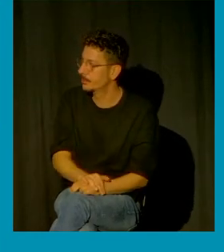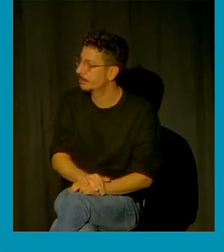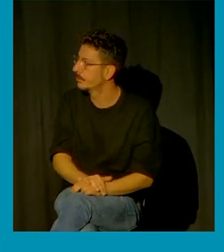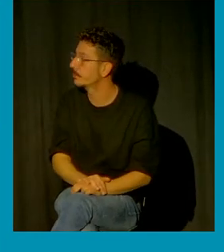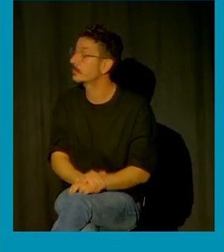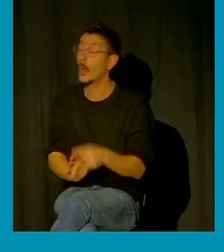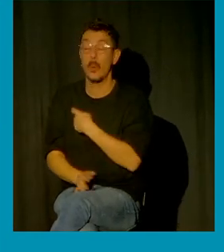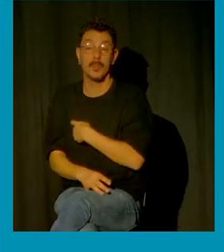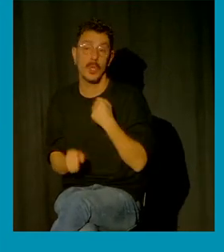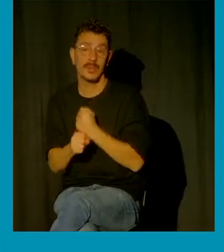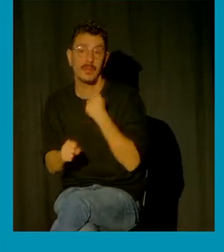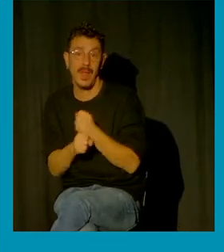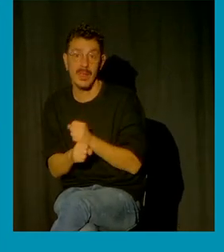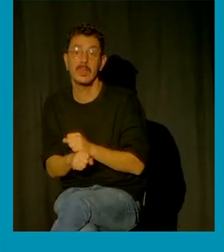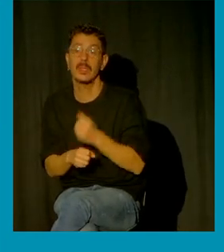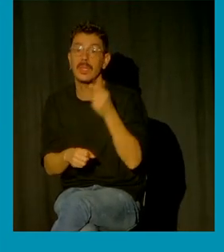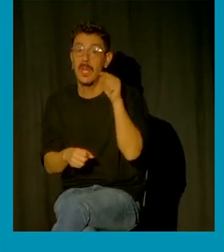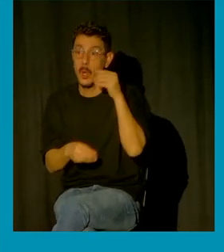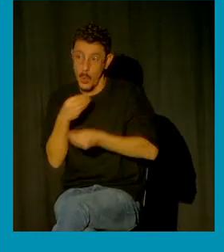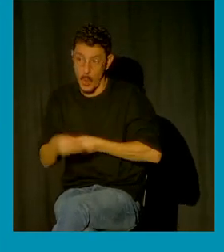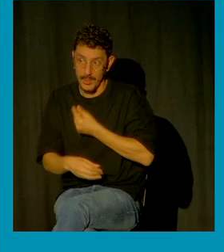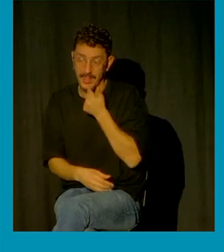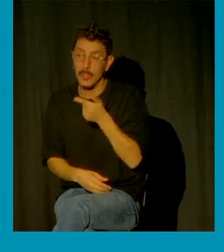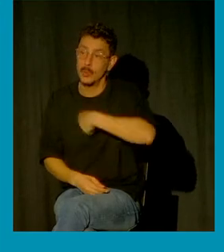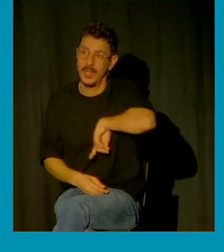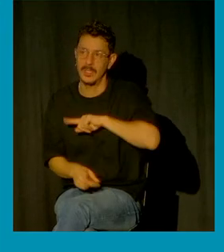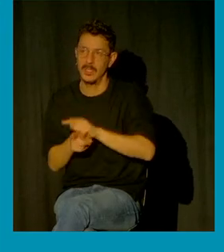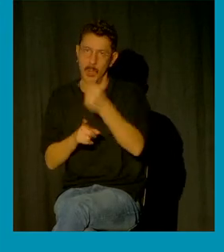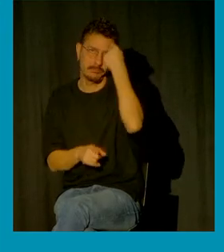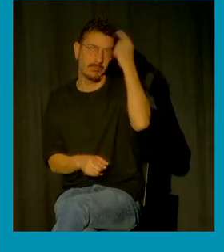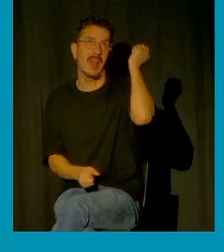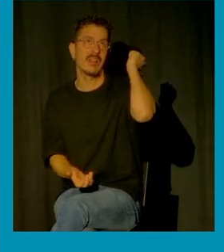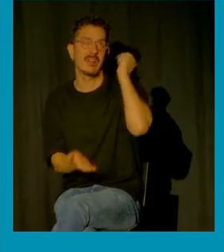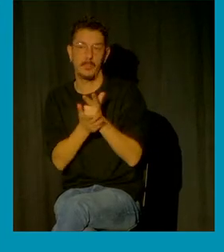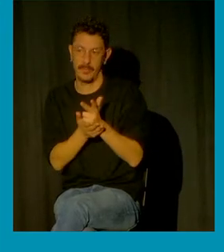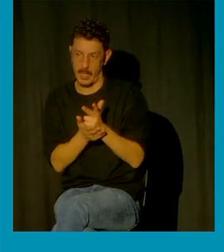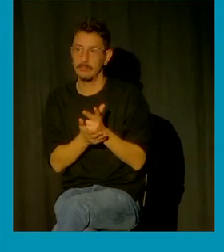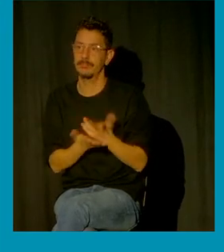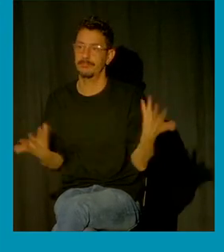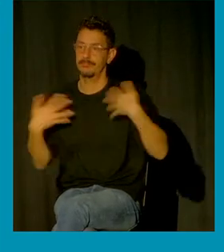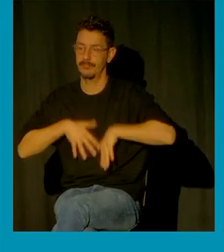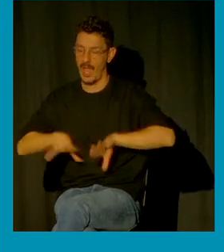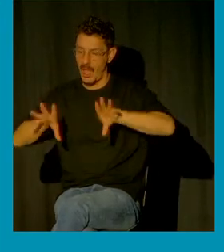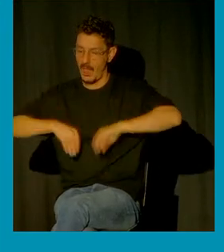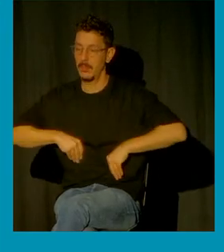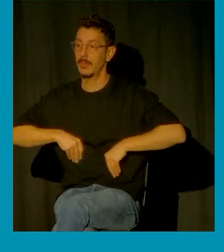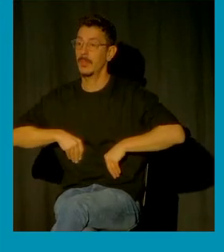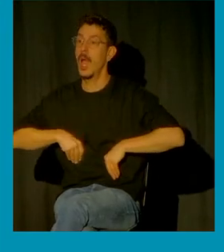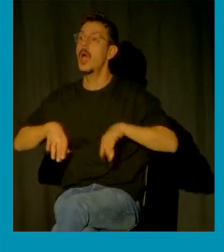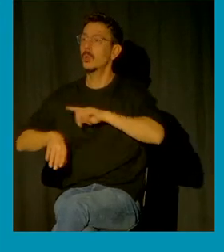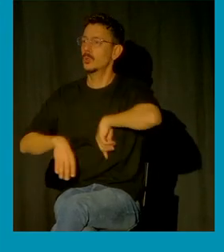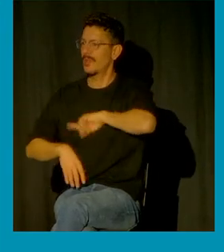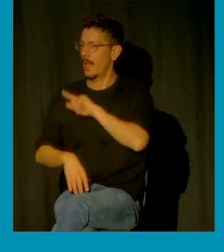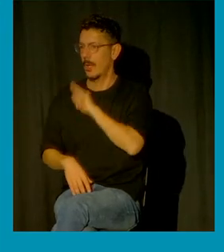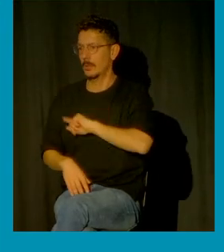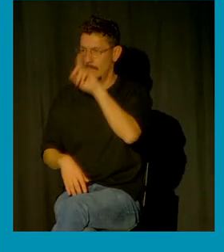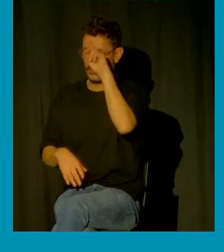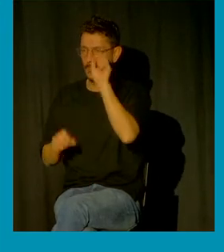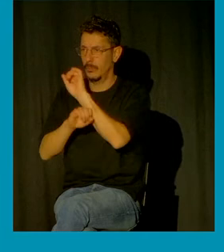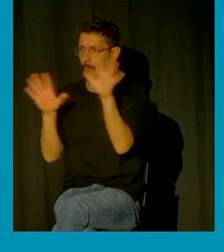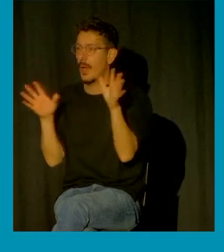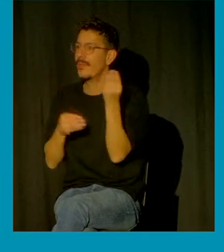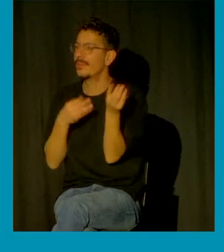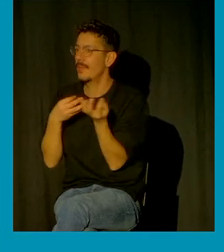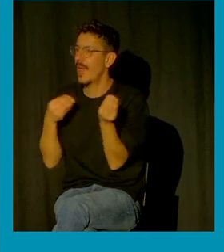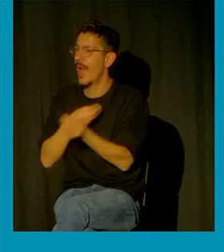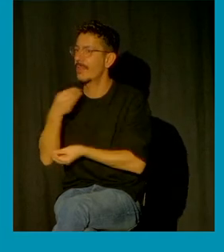el repte que entomem sent conscients que cal adreçar o que cal fer